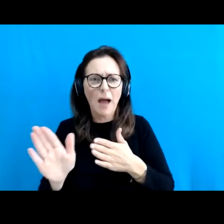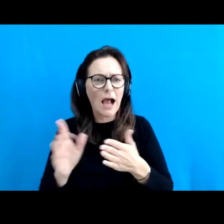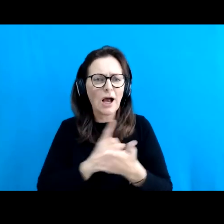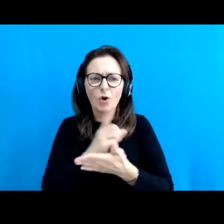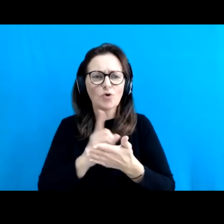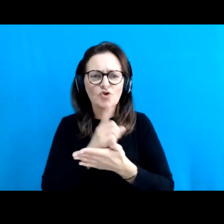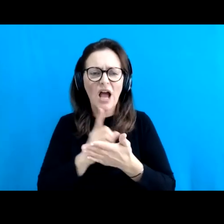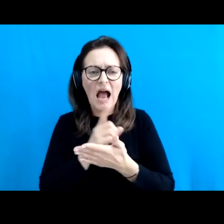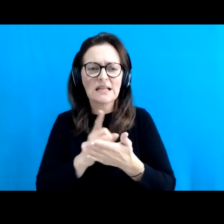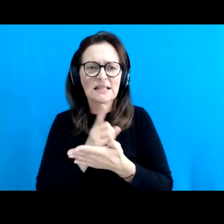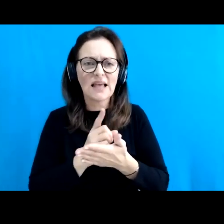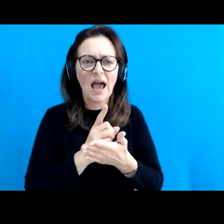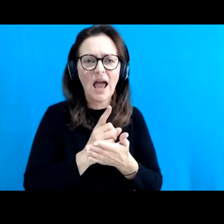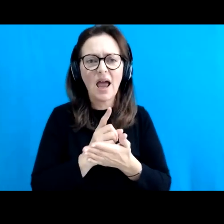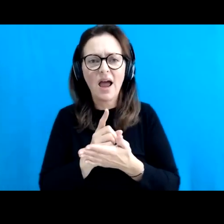vaša vprašanja,